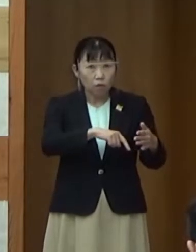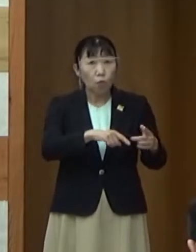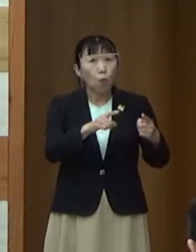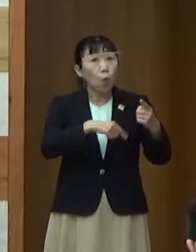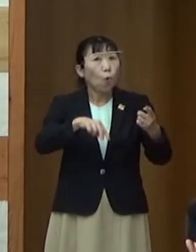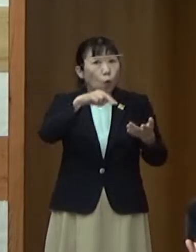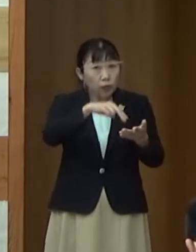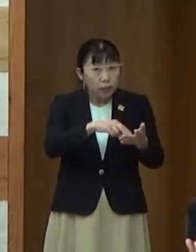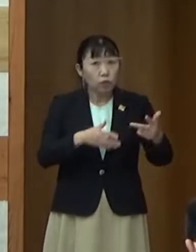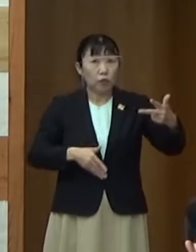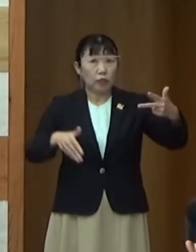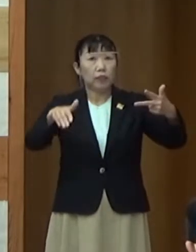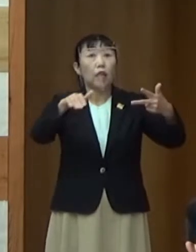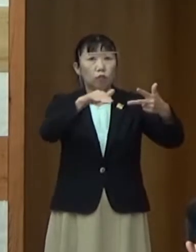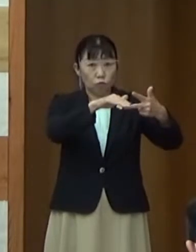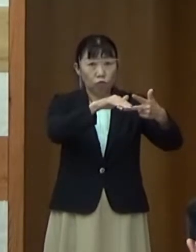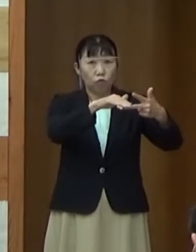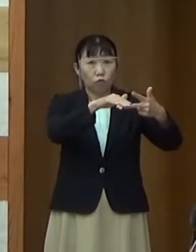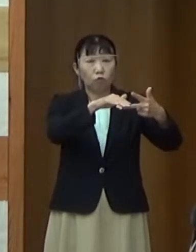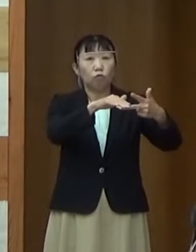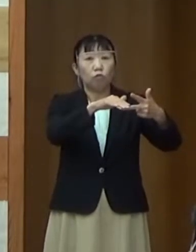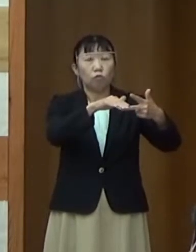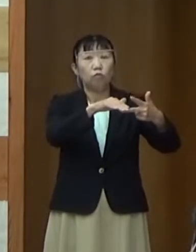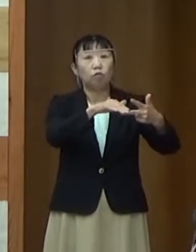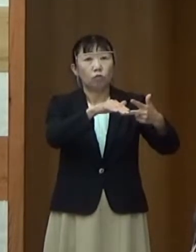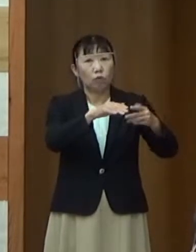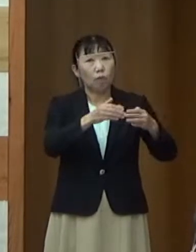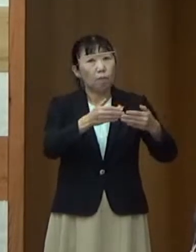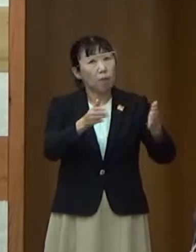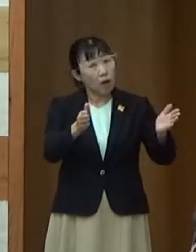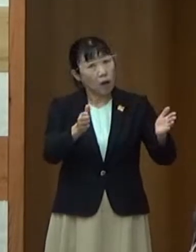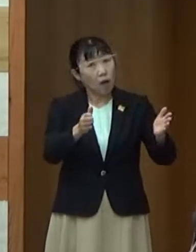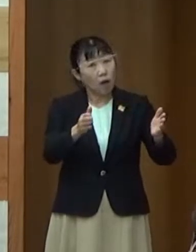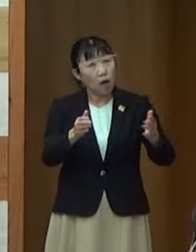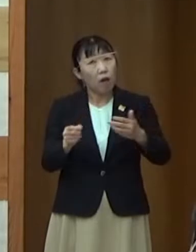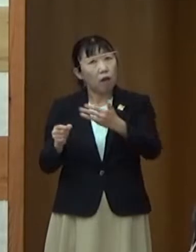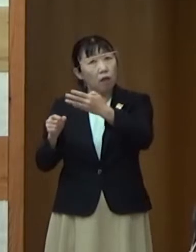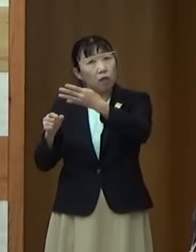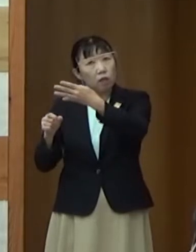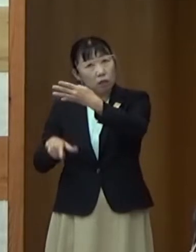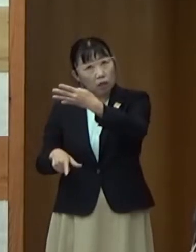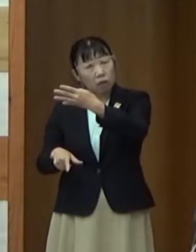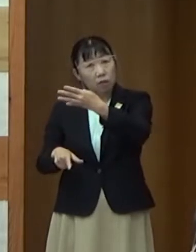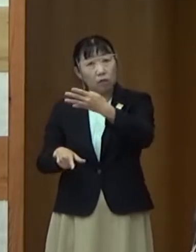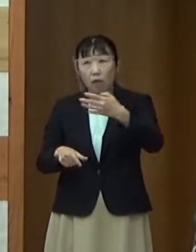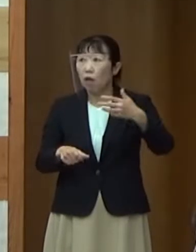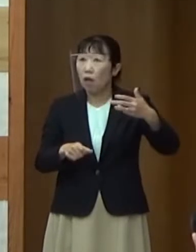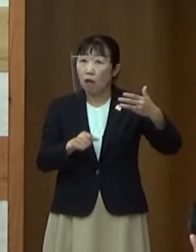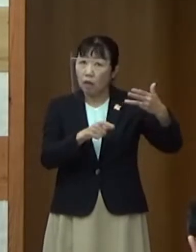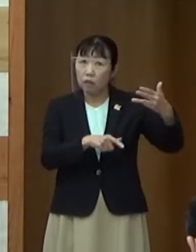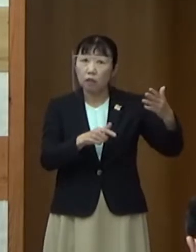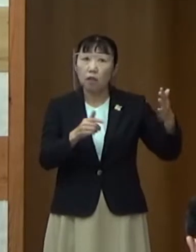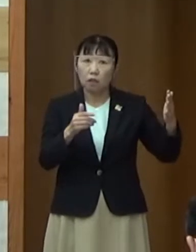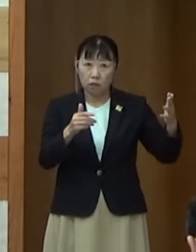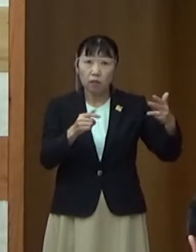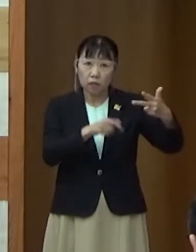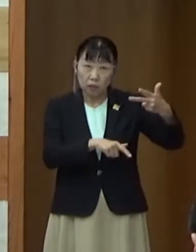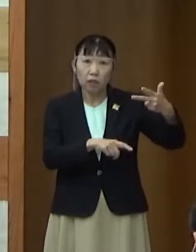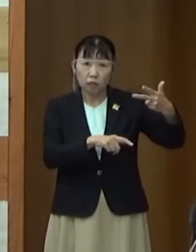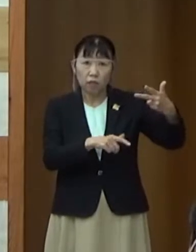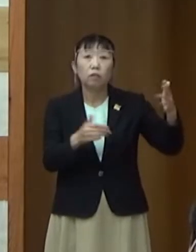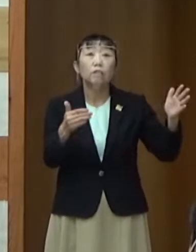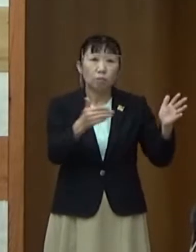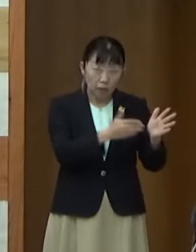は4月22日から8月22日まで原則休館とさせていただきます